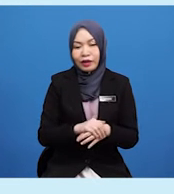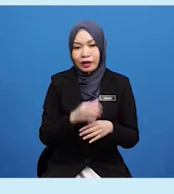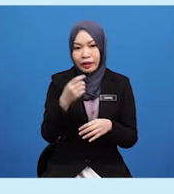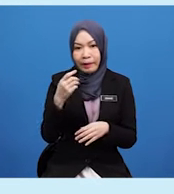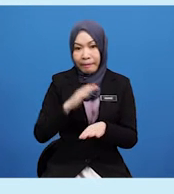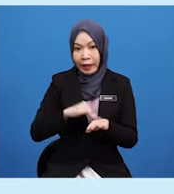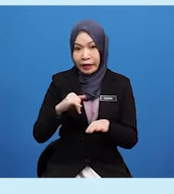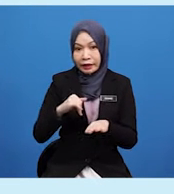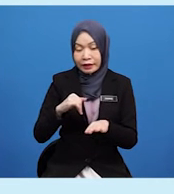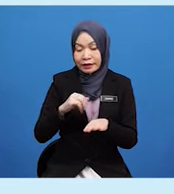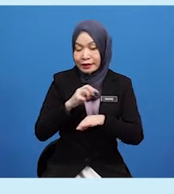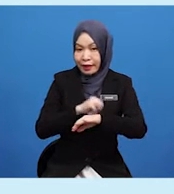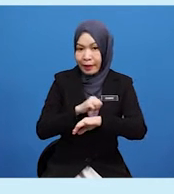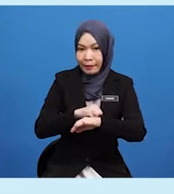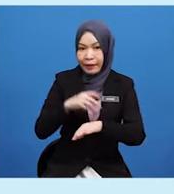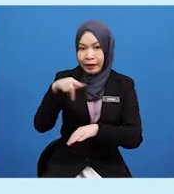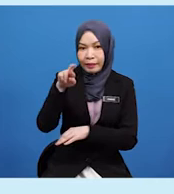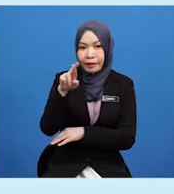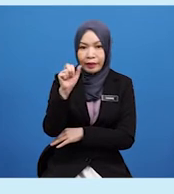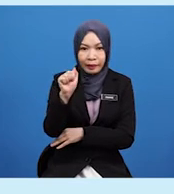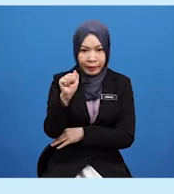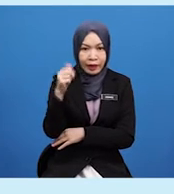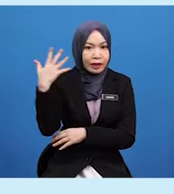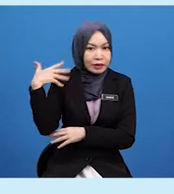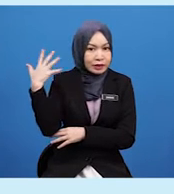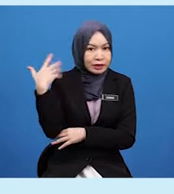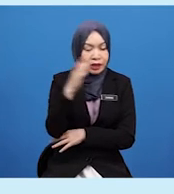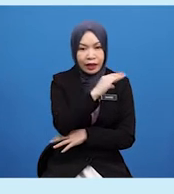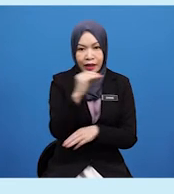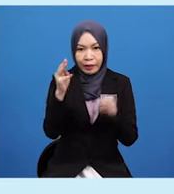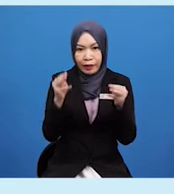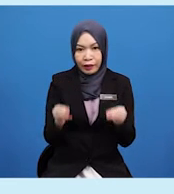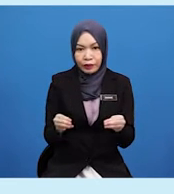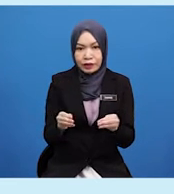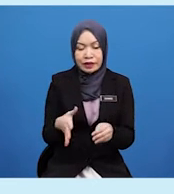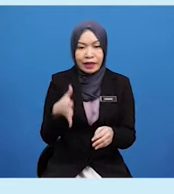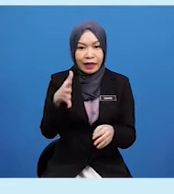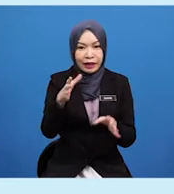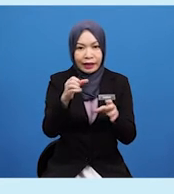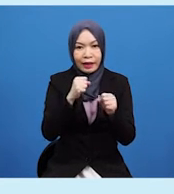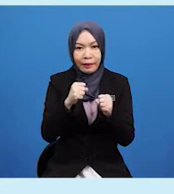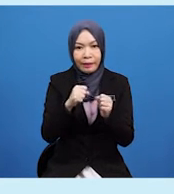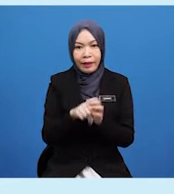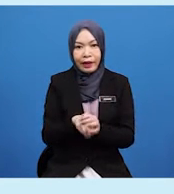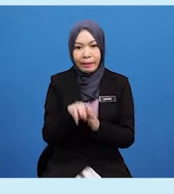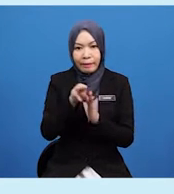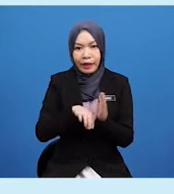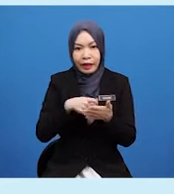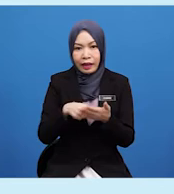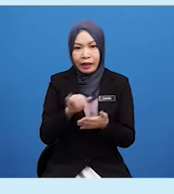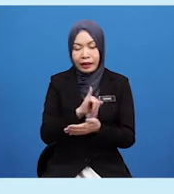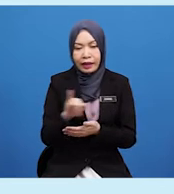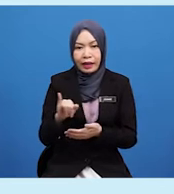generasi akan datang dapat menghargai tinggalan sejarah manusia pada zaman dahulu